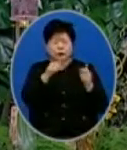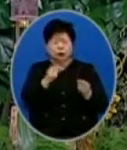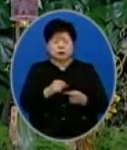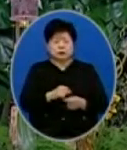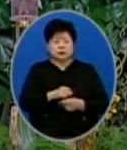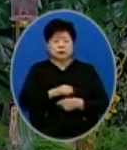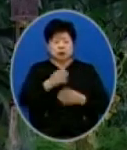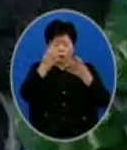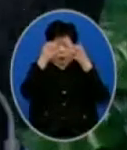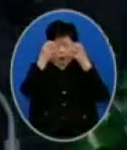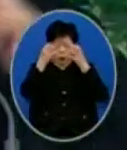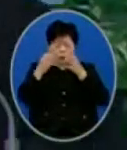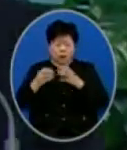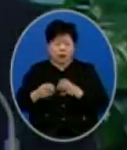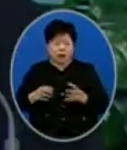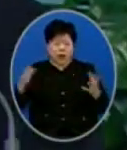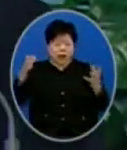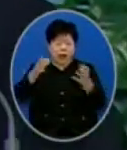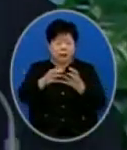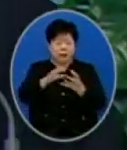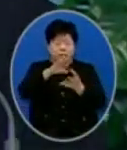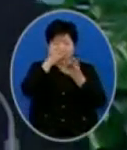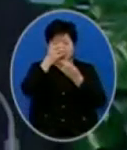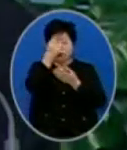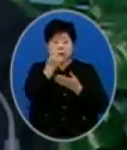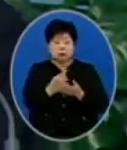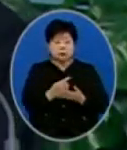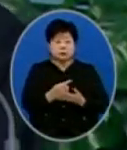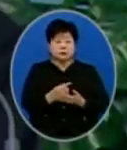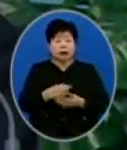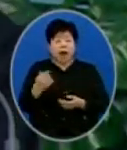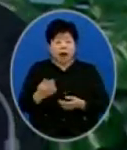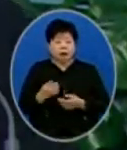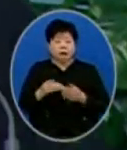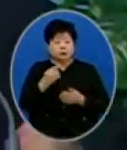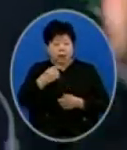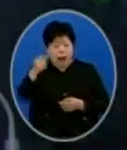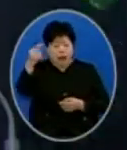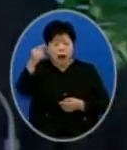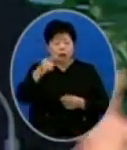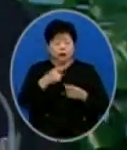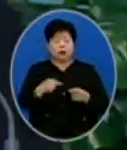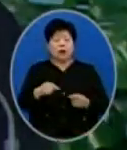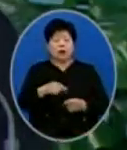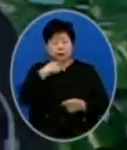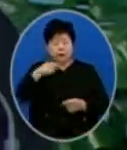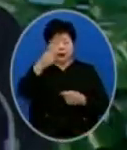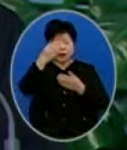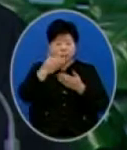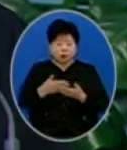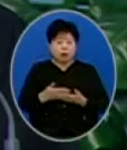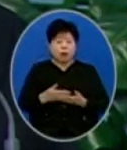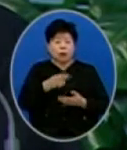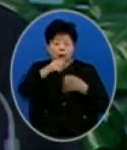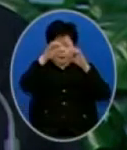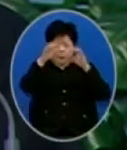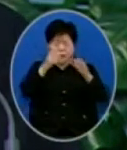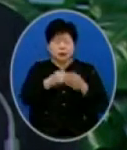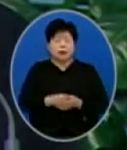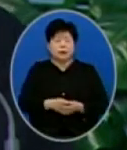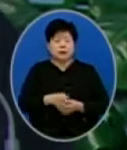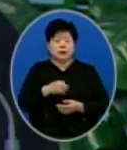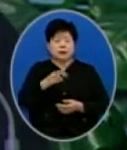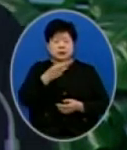막 모든 고난이 몰아닥쳤어요 온 가족이 아프거나 집을 나가거나 교회는 교회대로 큰 비로